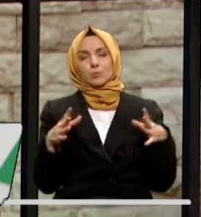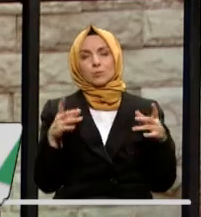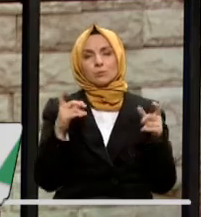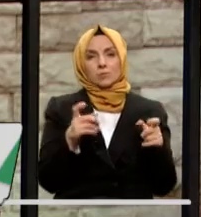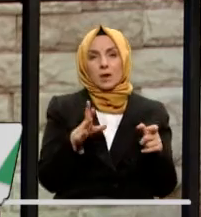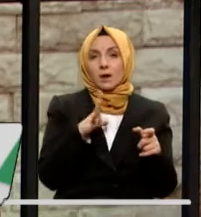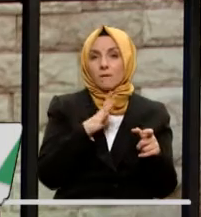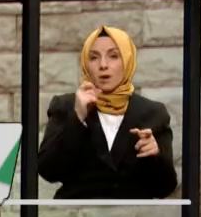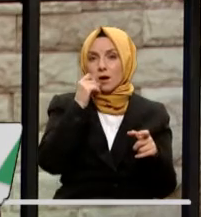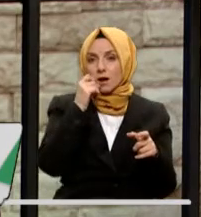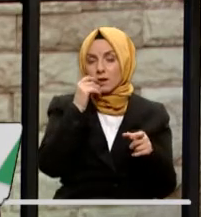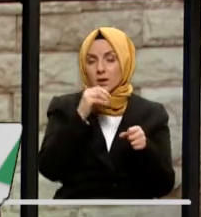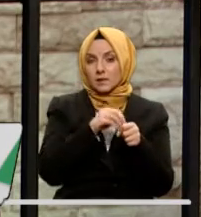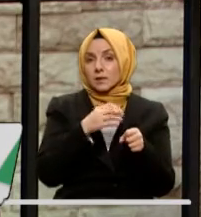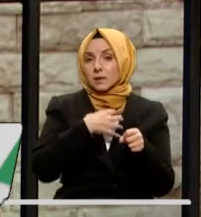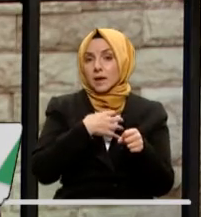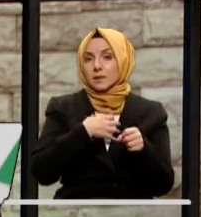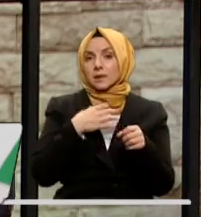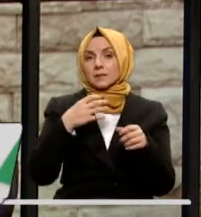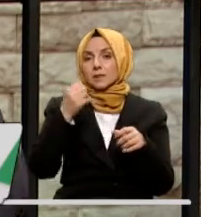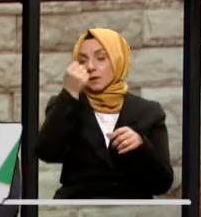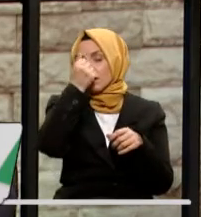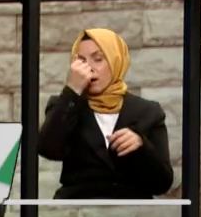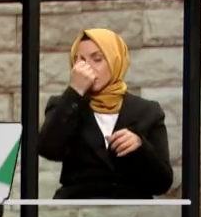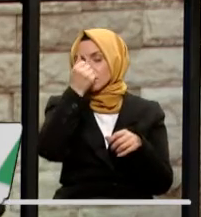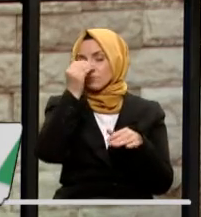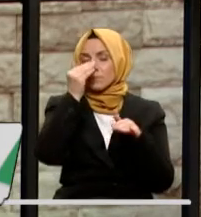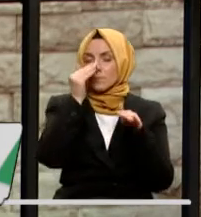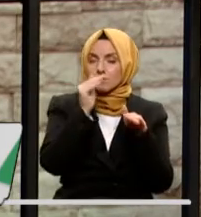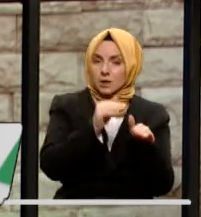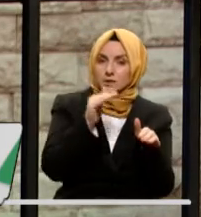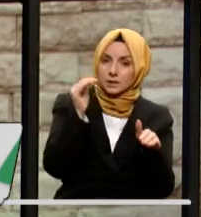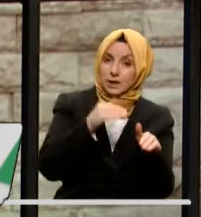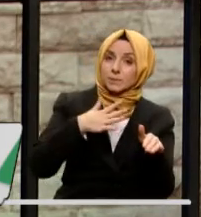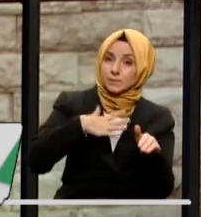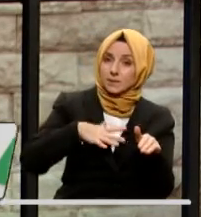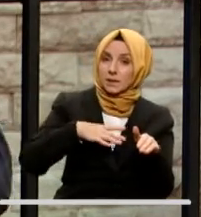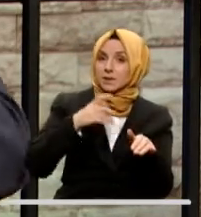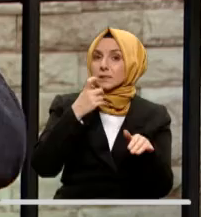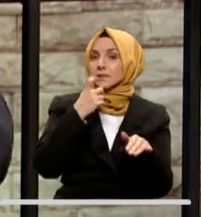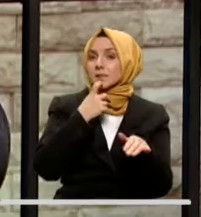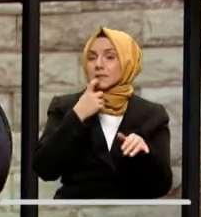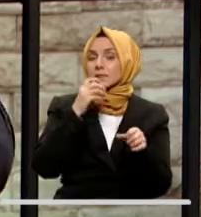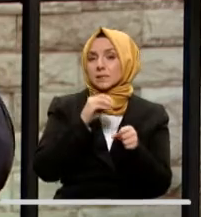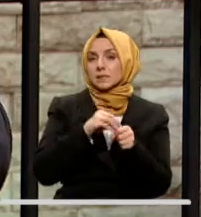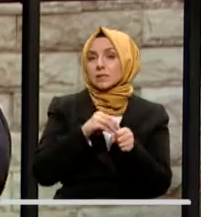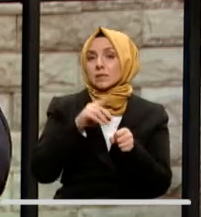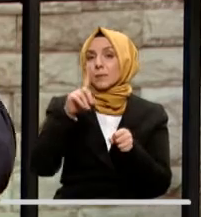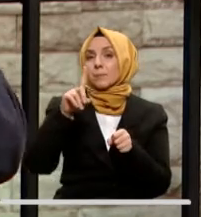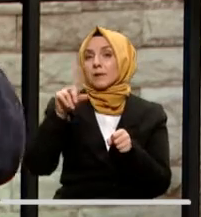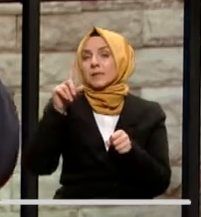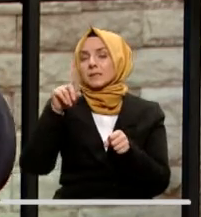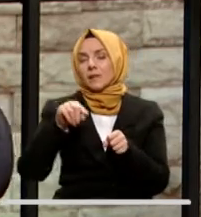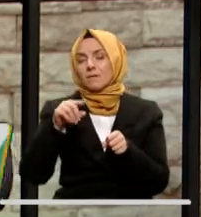kendileri kan bağışına gelmemizi kan bağış toplamak üzere gelmemiz isterlerse yılda bir dahi olsa 60